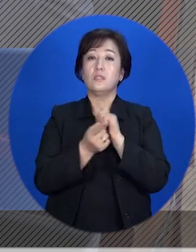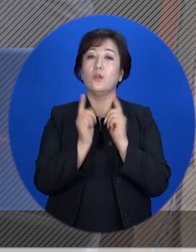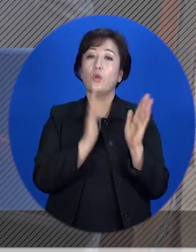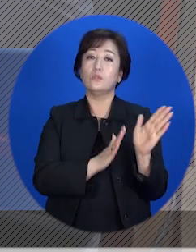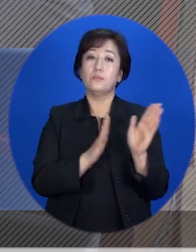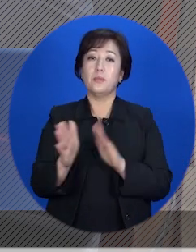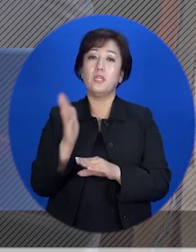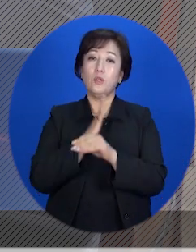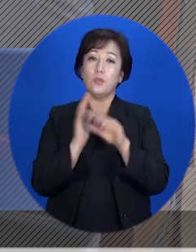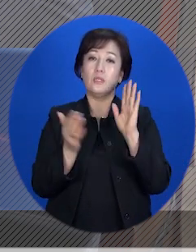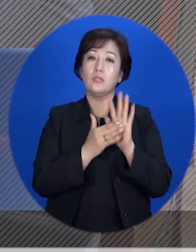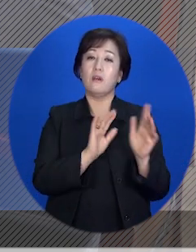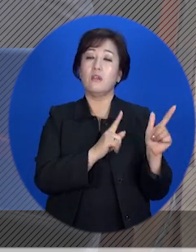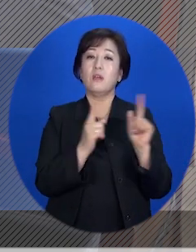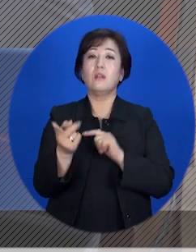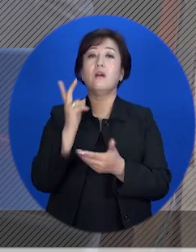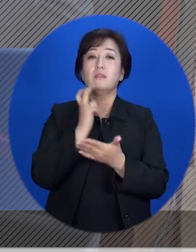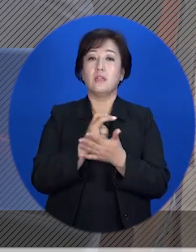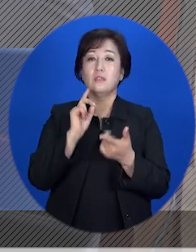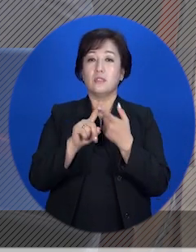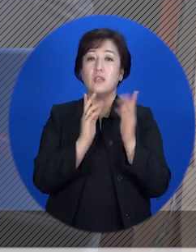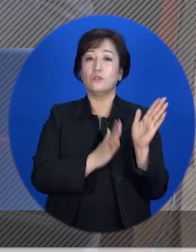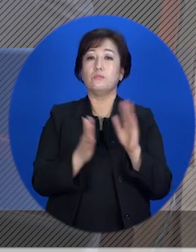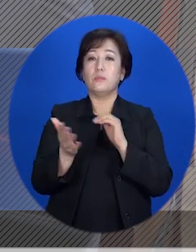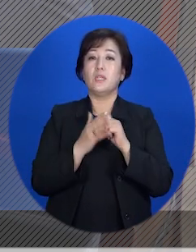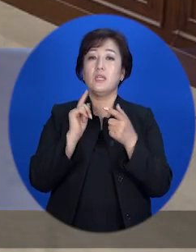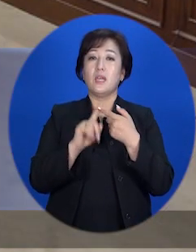다양한 시책들을 심의하는 시간을 가졌습니다.